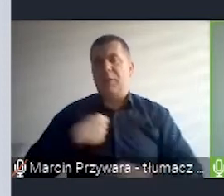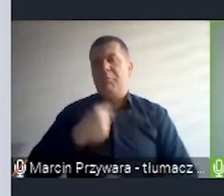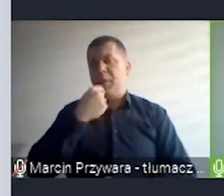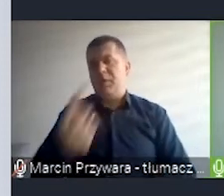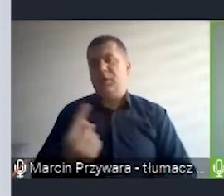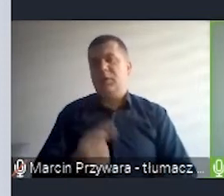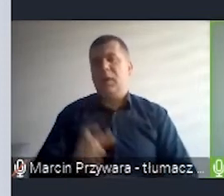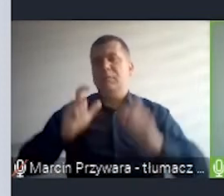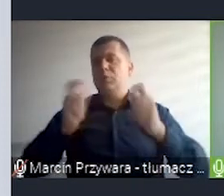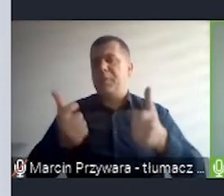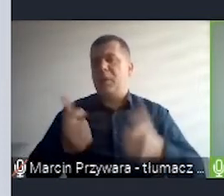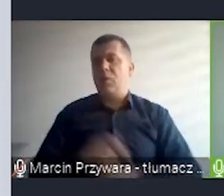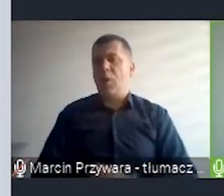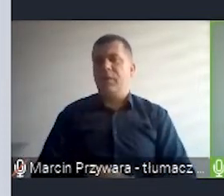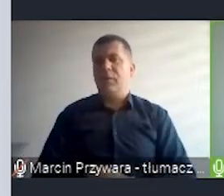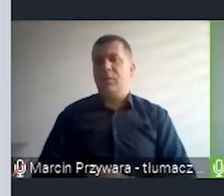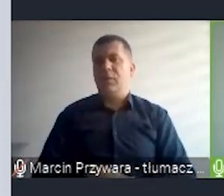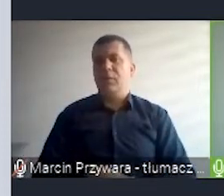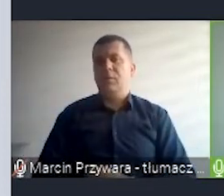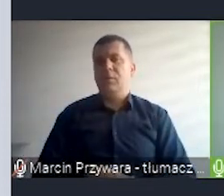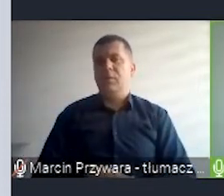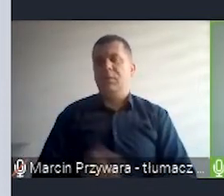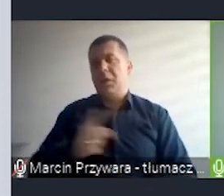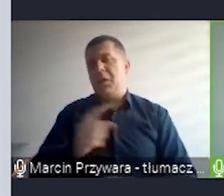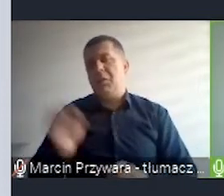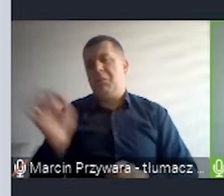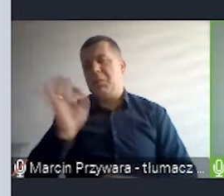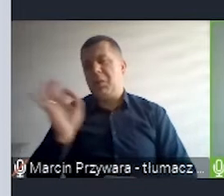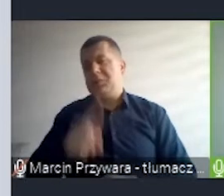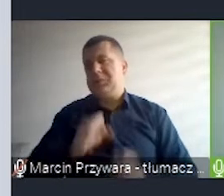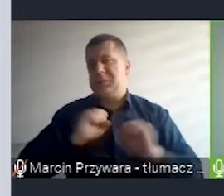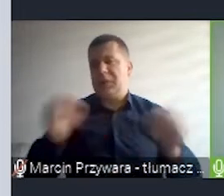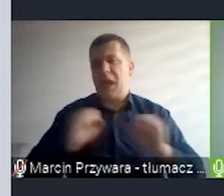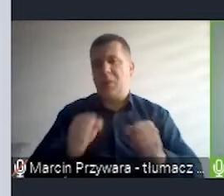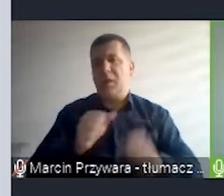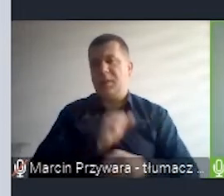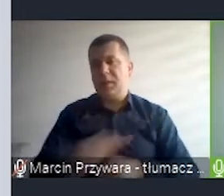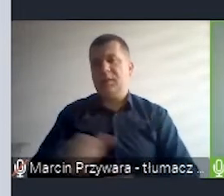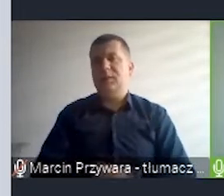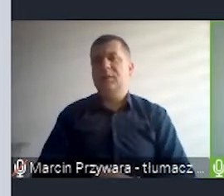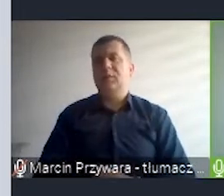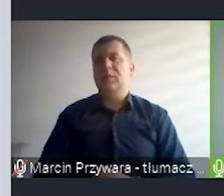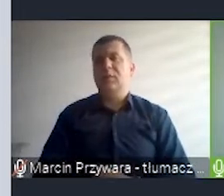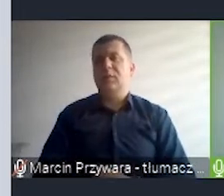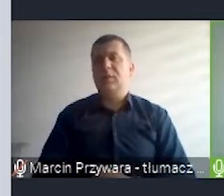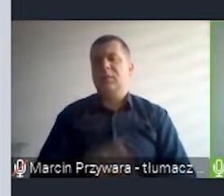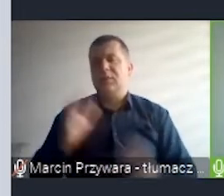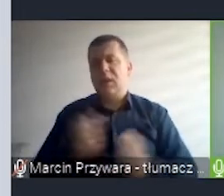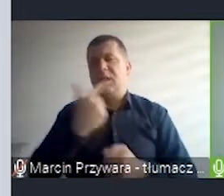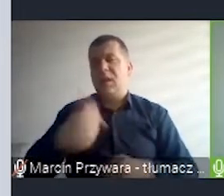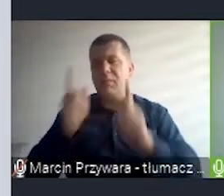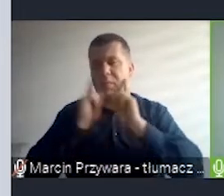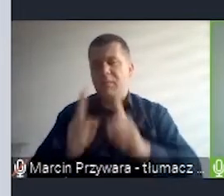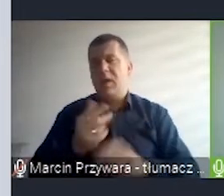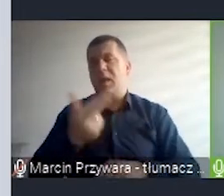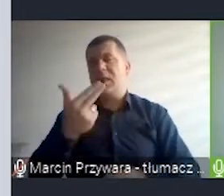raczej przypadkowym odłamkiem realizacji ich działań jest zidentyfikowanie nieprawidłowości czy